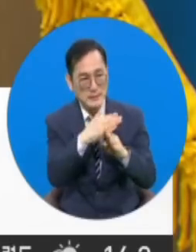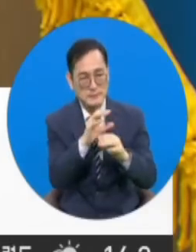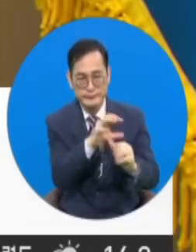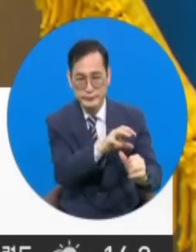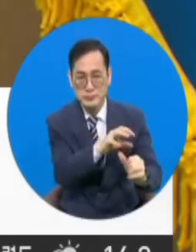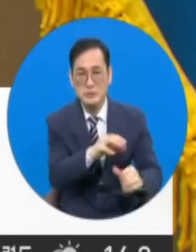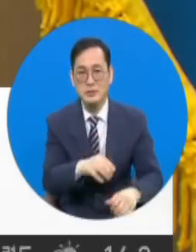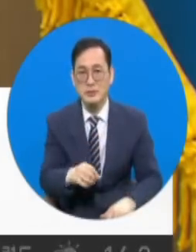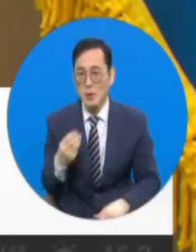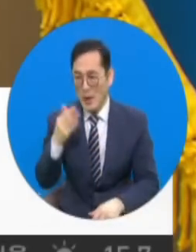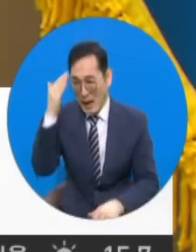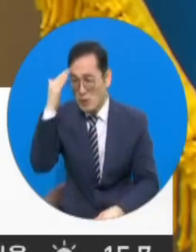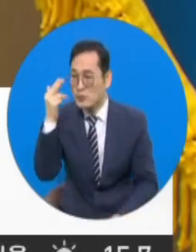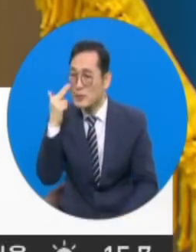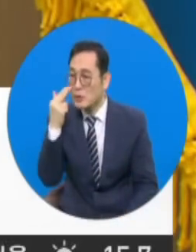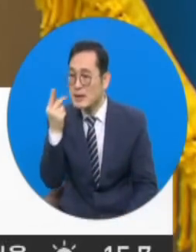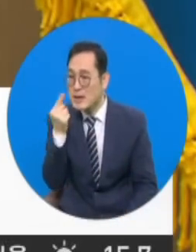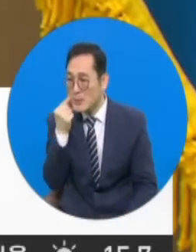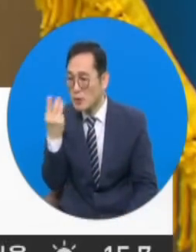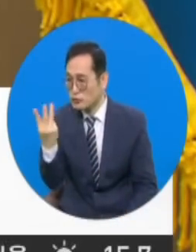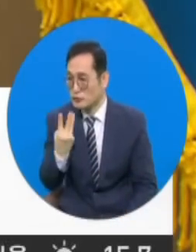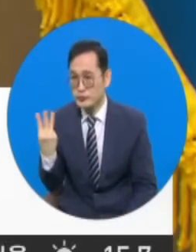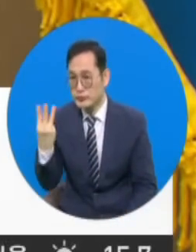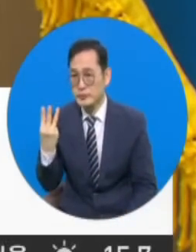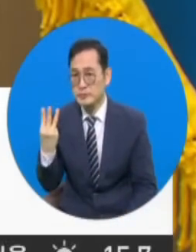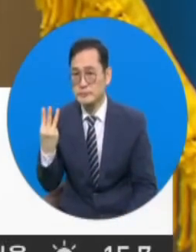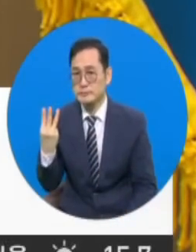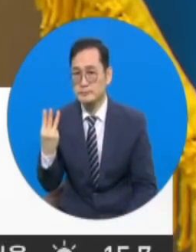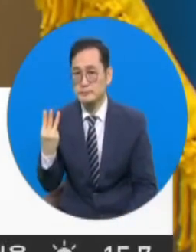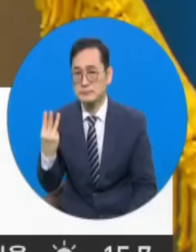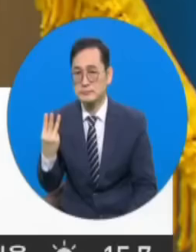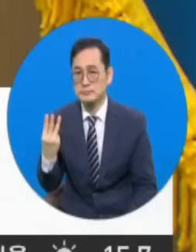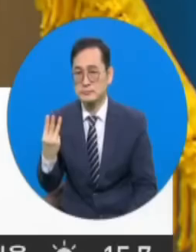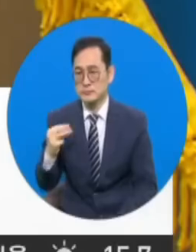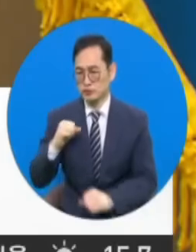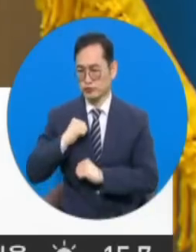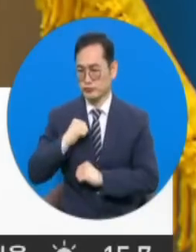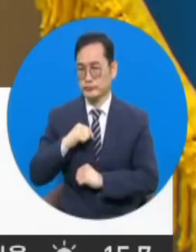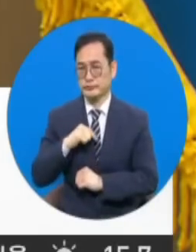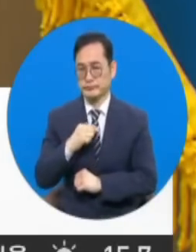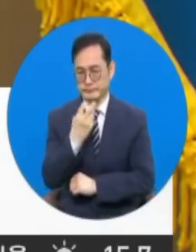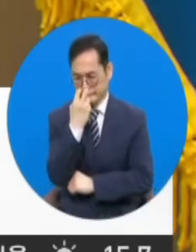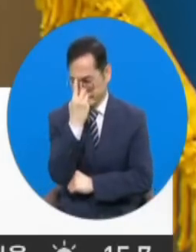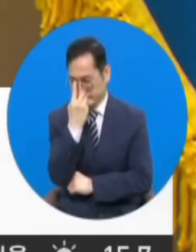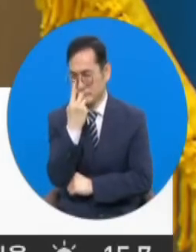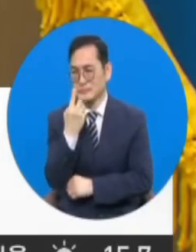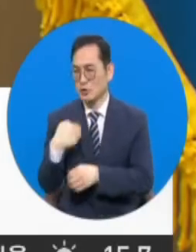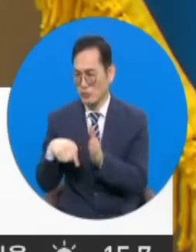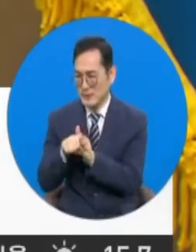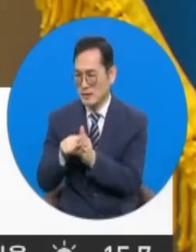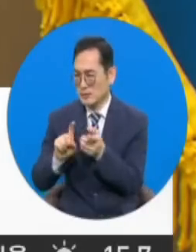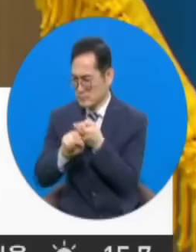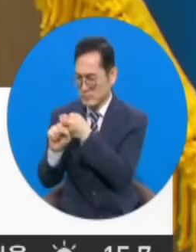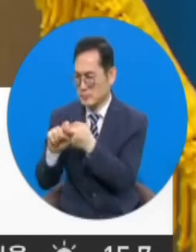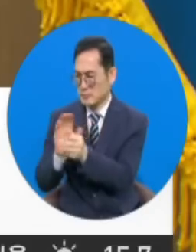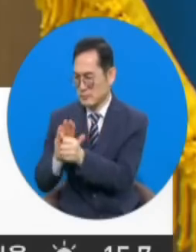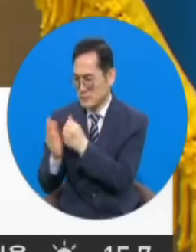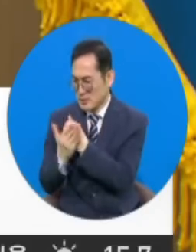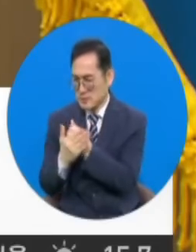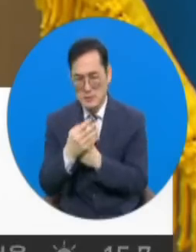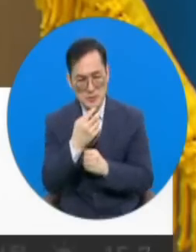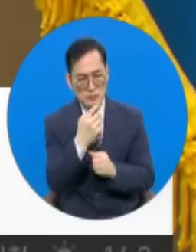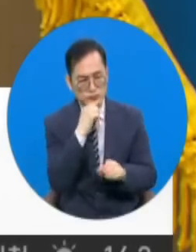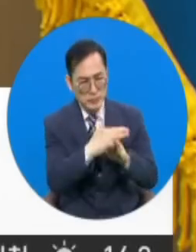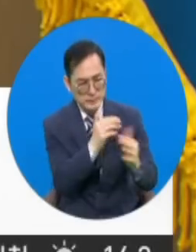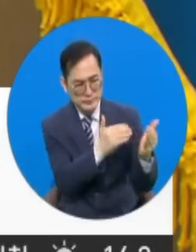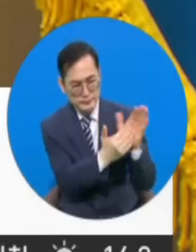이어 한미일 안보공조를 통해 영례 평화를 구축하기 위한 연대를 보다